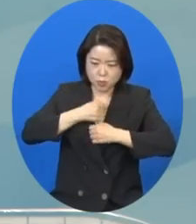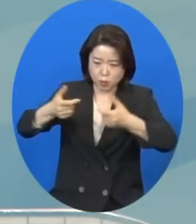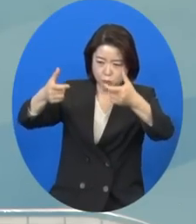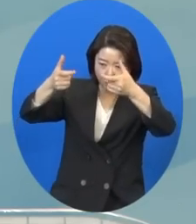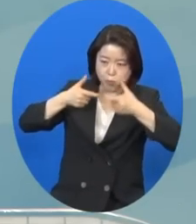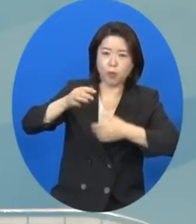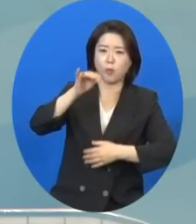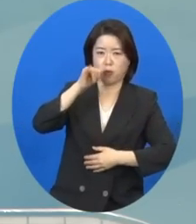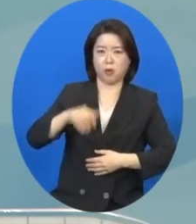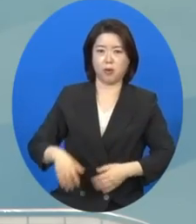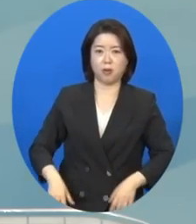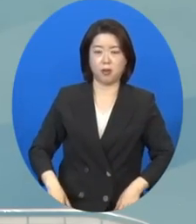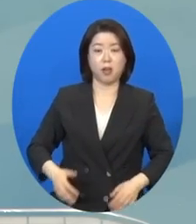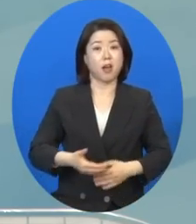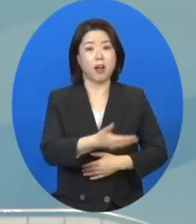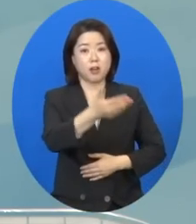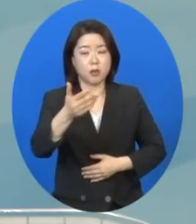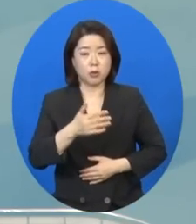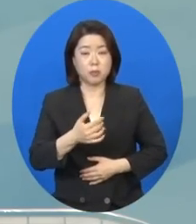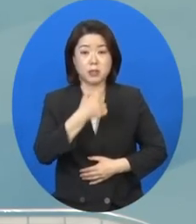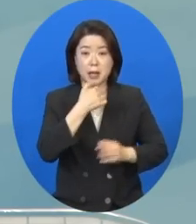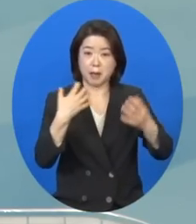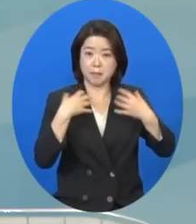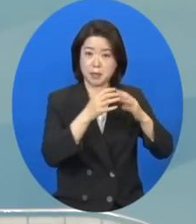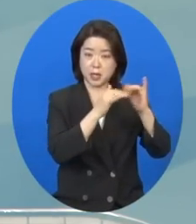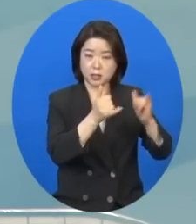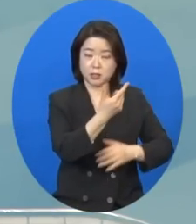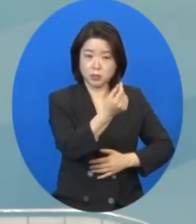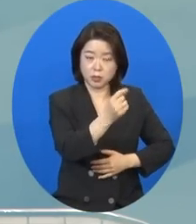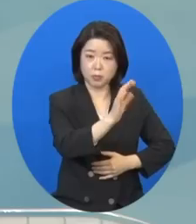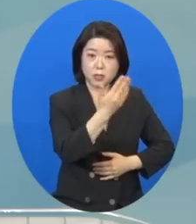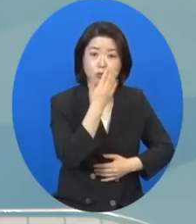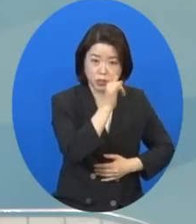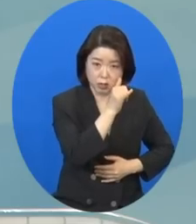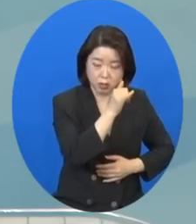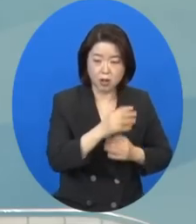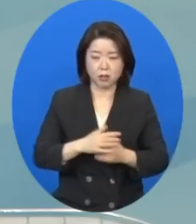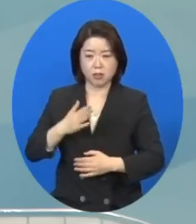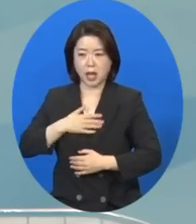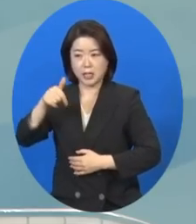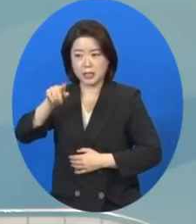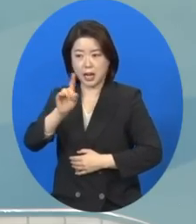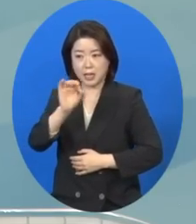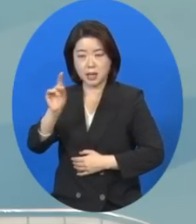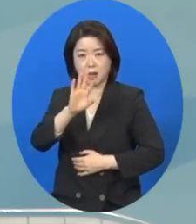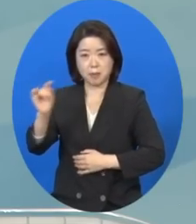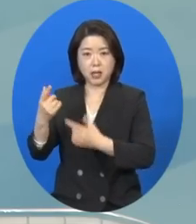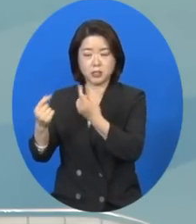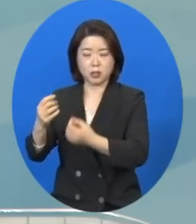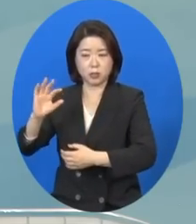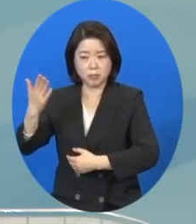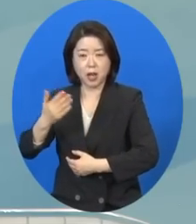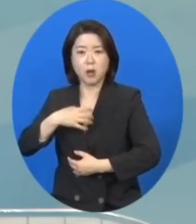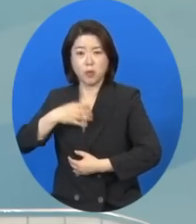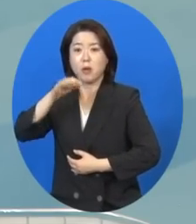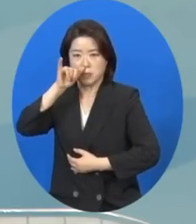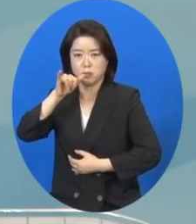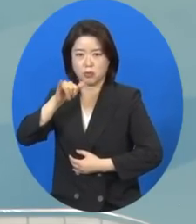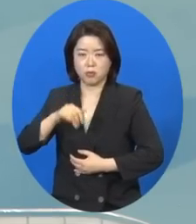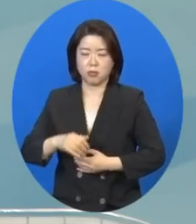때문에 그렇습니다 그러니까 여러분들은 빌라도처럼 될 수 있는 위험이 있다면 저는 가야바처럼 될 수 있는 위험이 있는